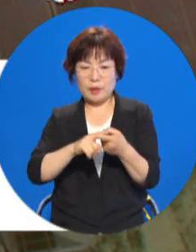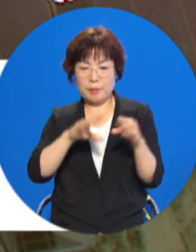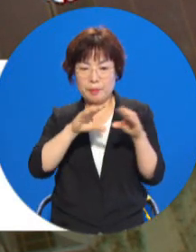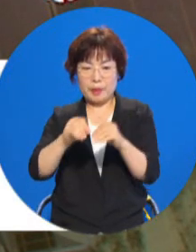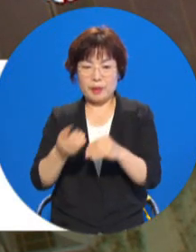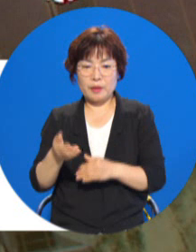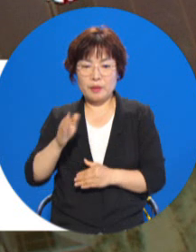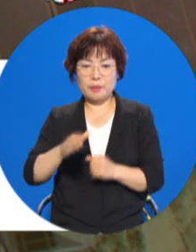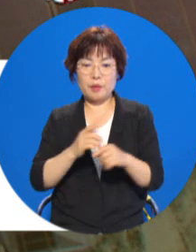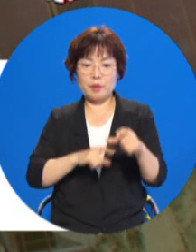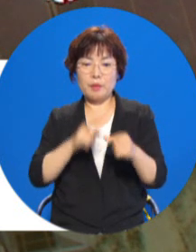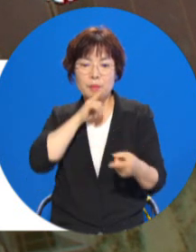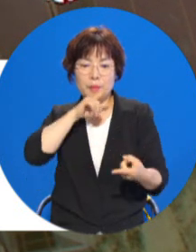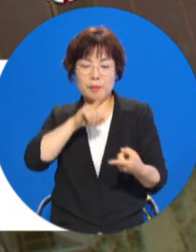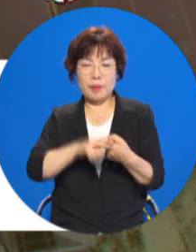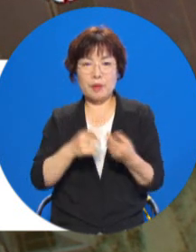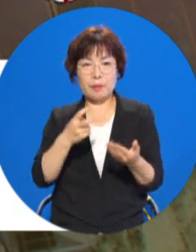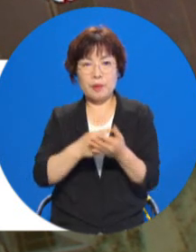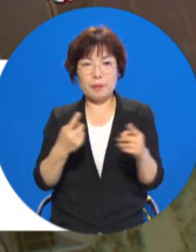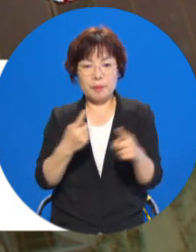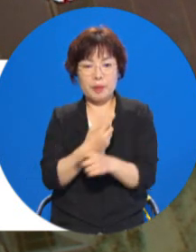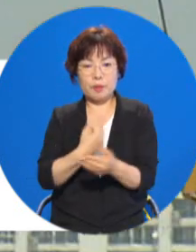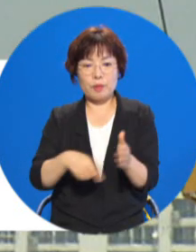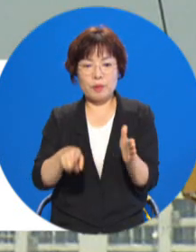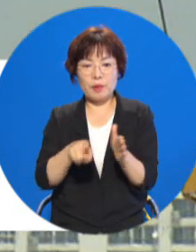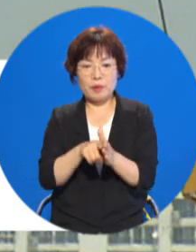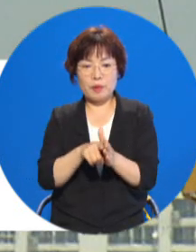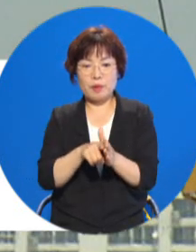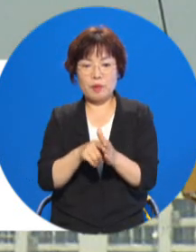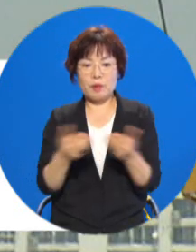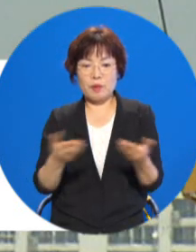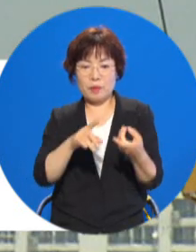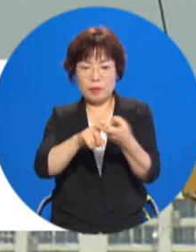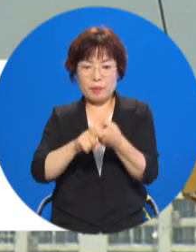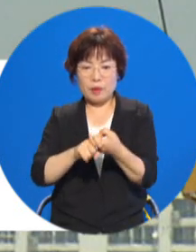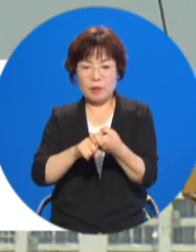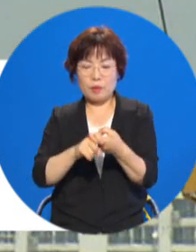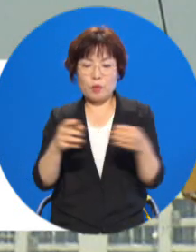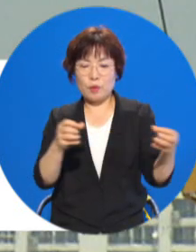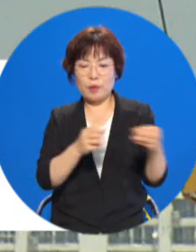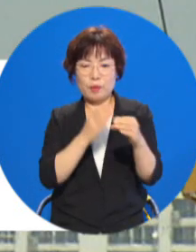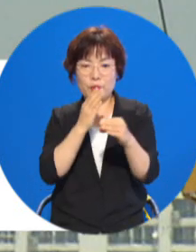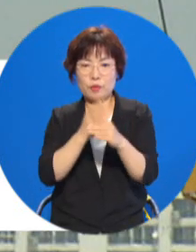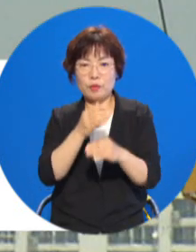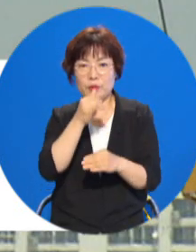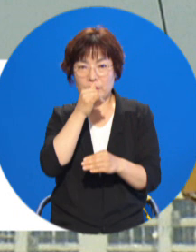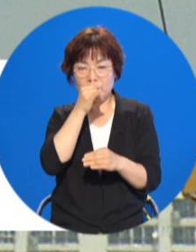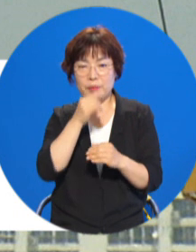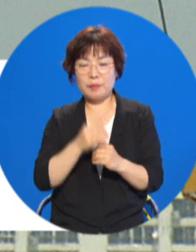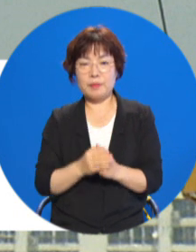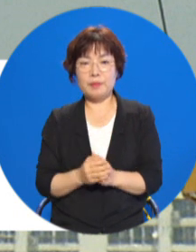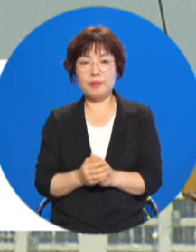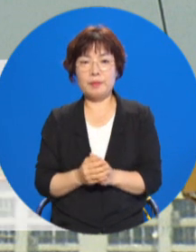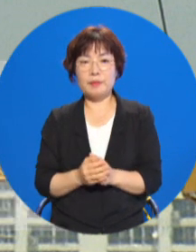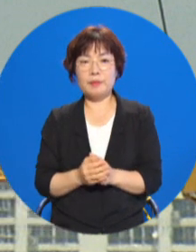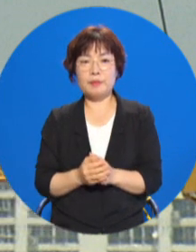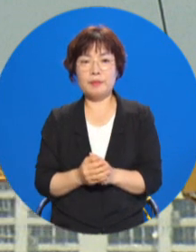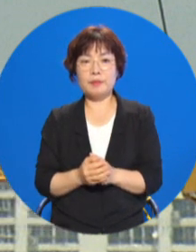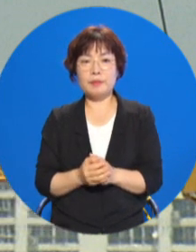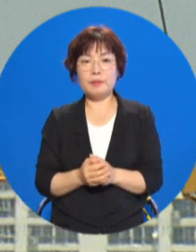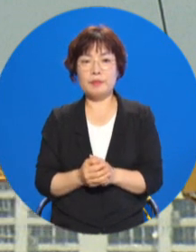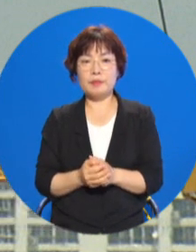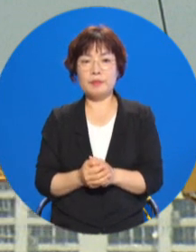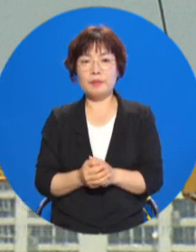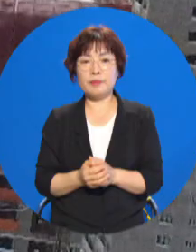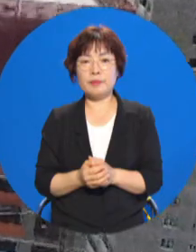하셨지만 좀 더 합리적인 제도 개선 방안을 마련하기 위해서 계속 그분하고도 이제 비공식적으로 노조하고도 이제